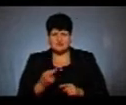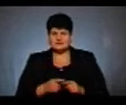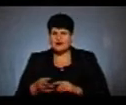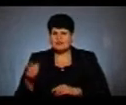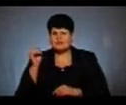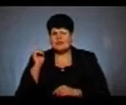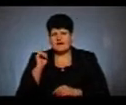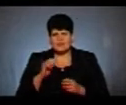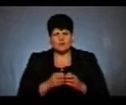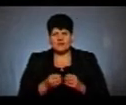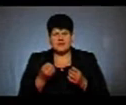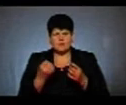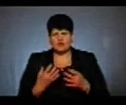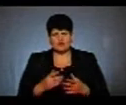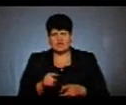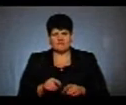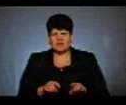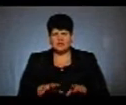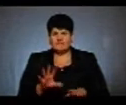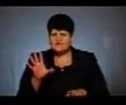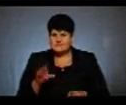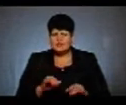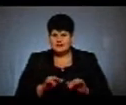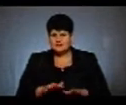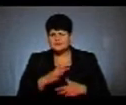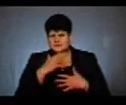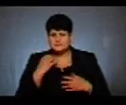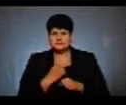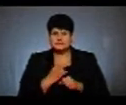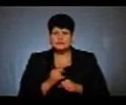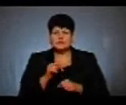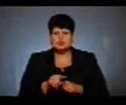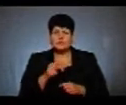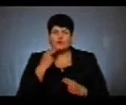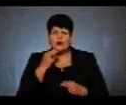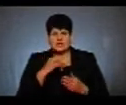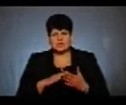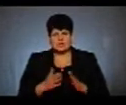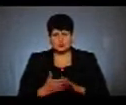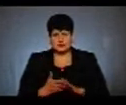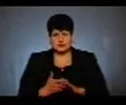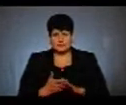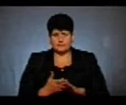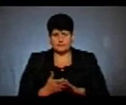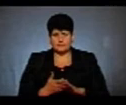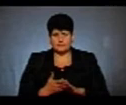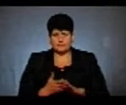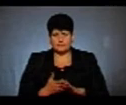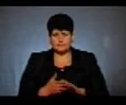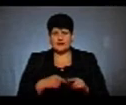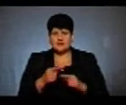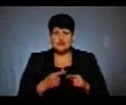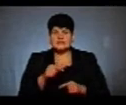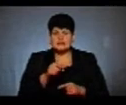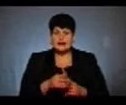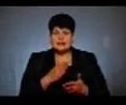просто рішити, хоча всі заходи робить ветеринарна служба для того, щоб якось покращити ту ситуацію. Значить, через те є і